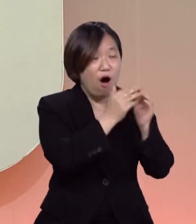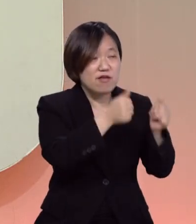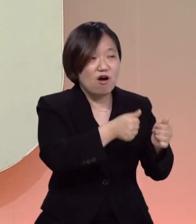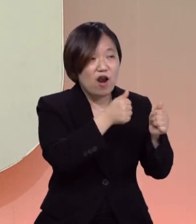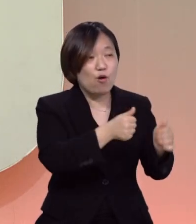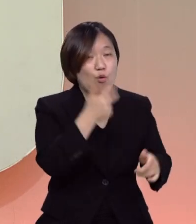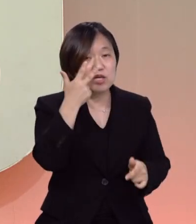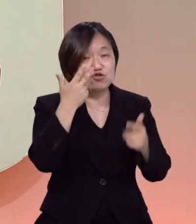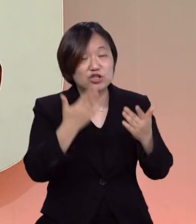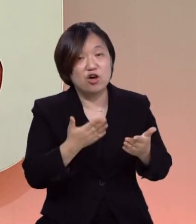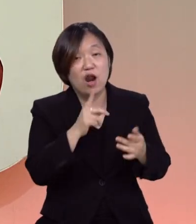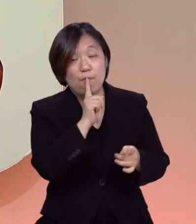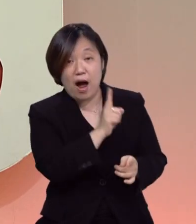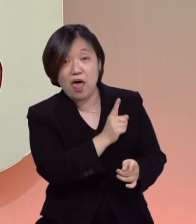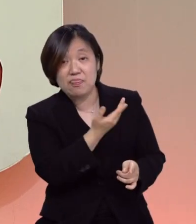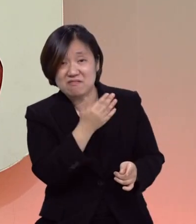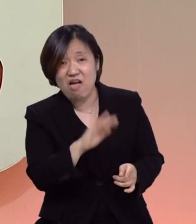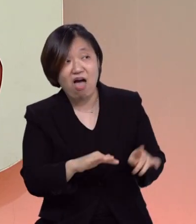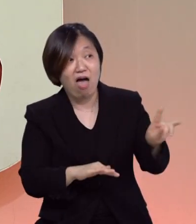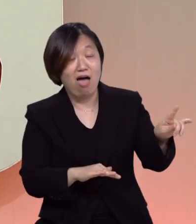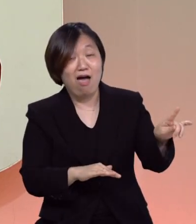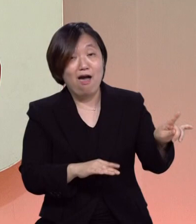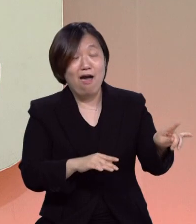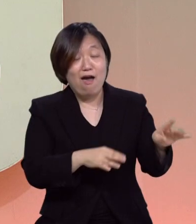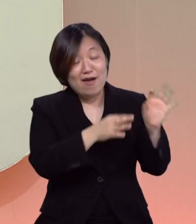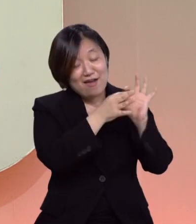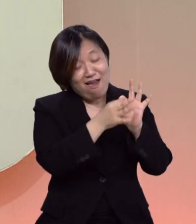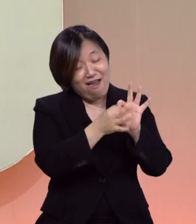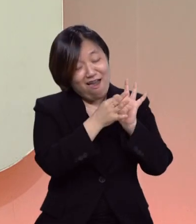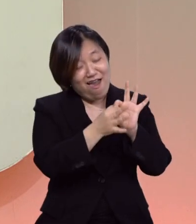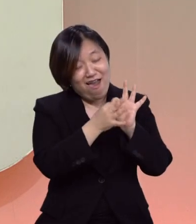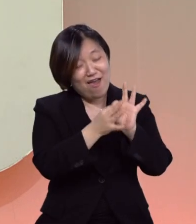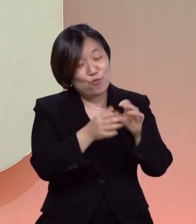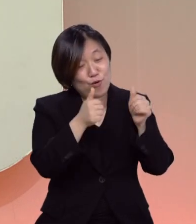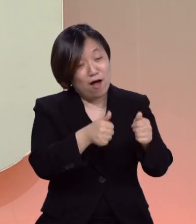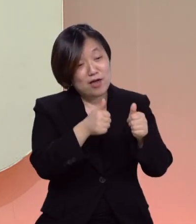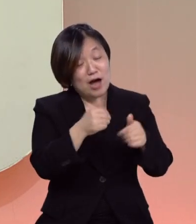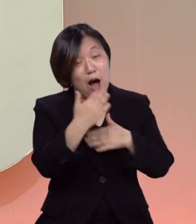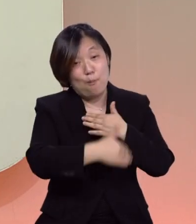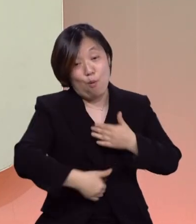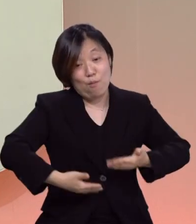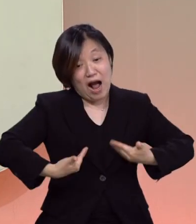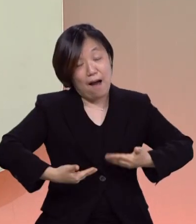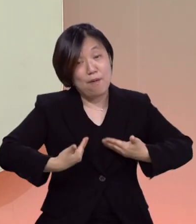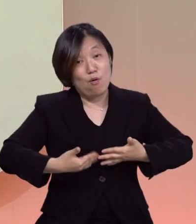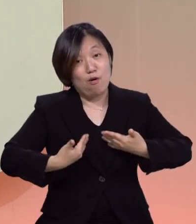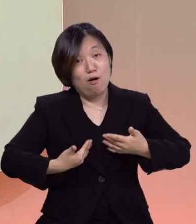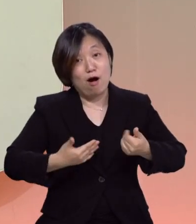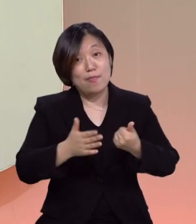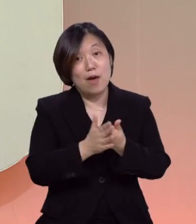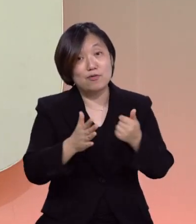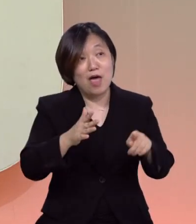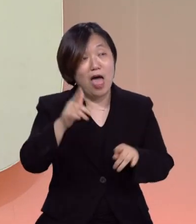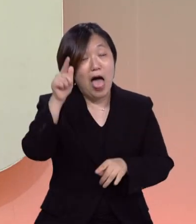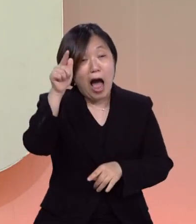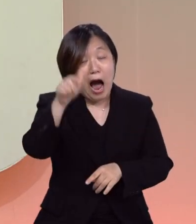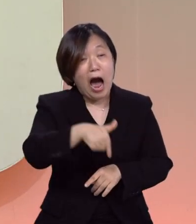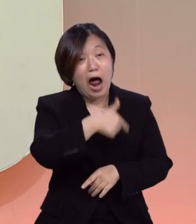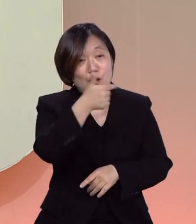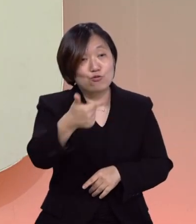받으니까 49일 동안 하루도 안 빠지고 매일매일 3,000배를 하시고